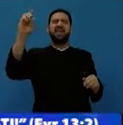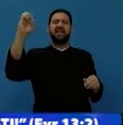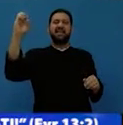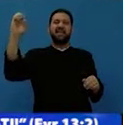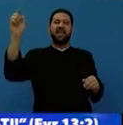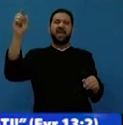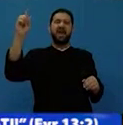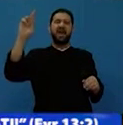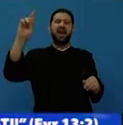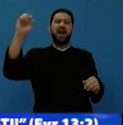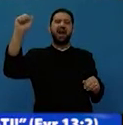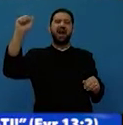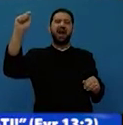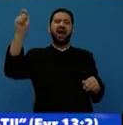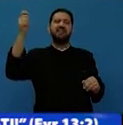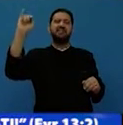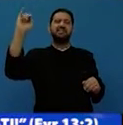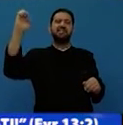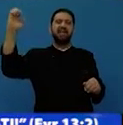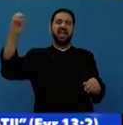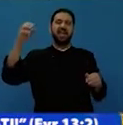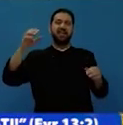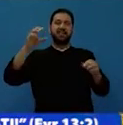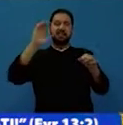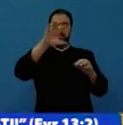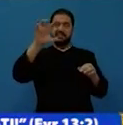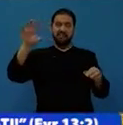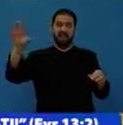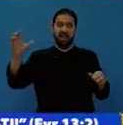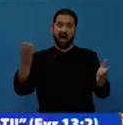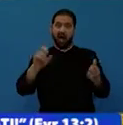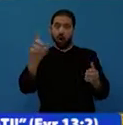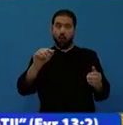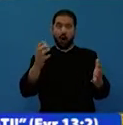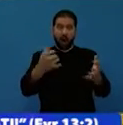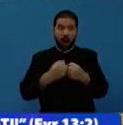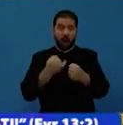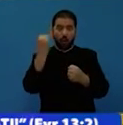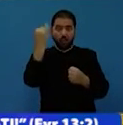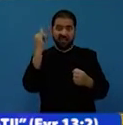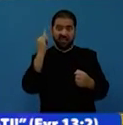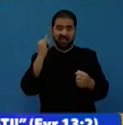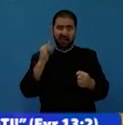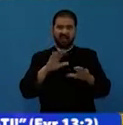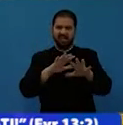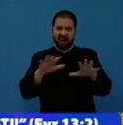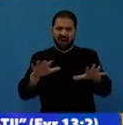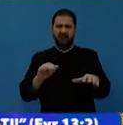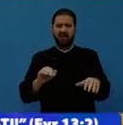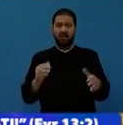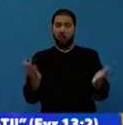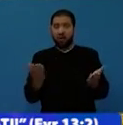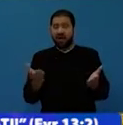o identitate clară. Și atunci prezența acestor imigranți... Sau au o identitate oricare alta